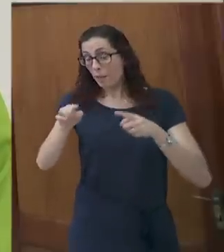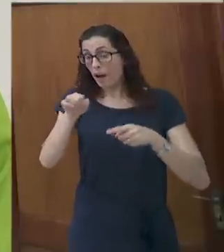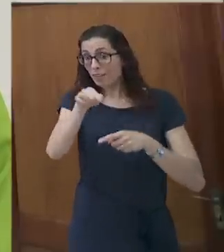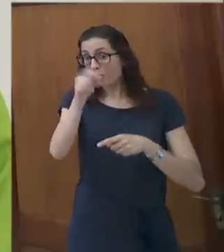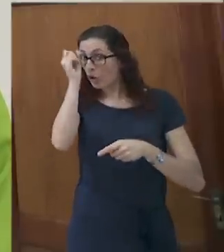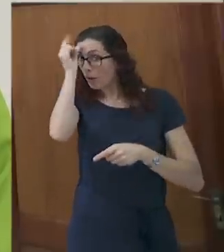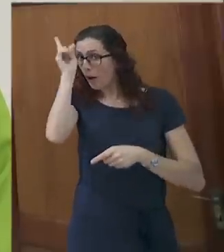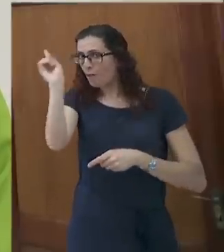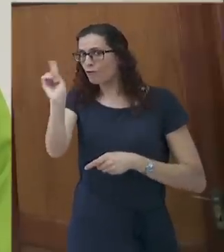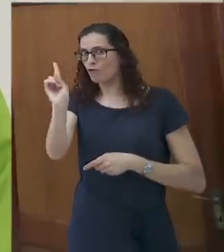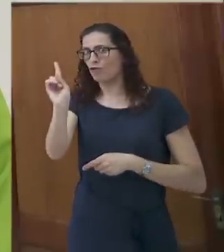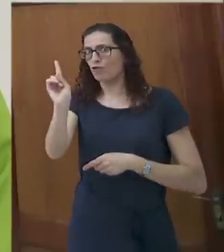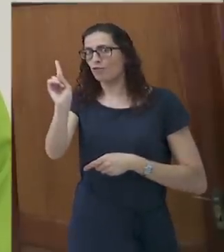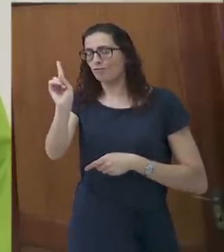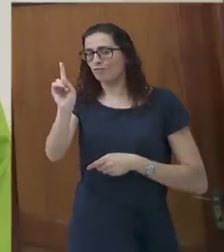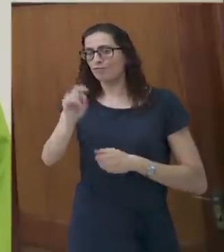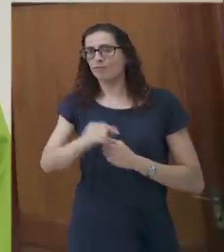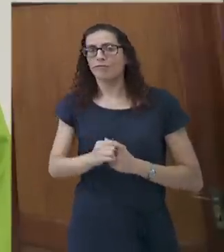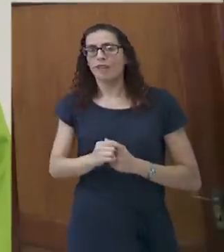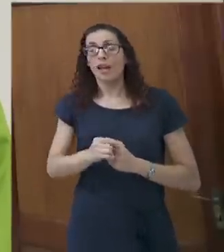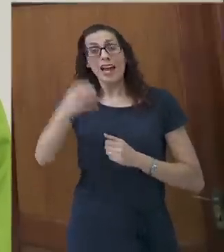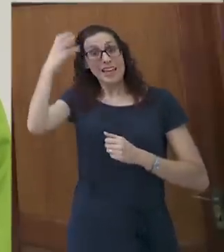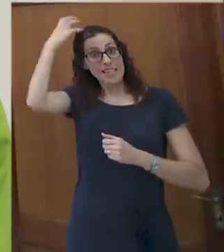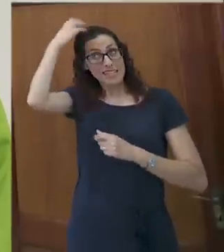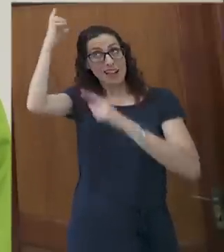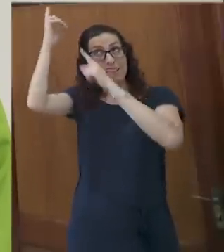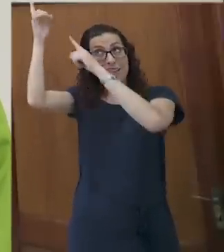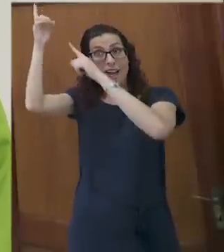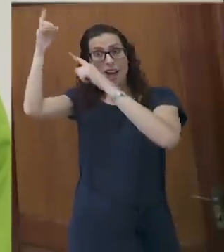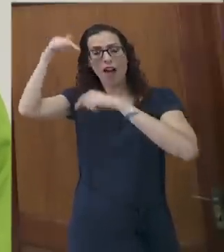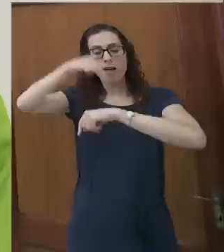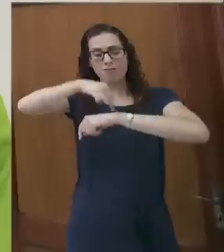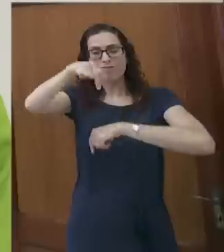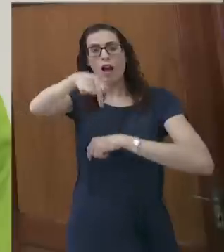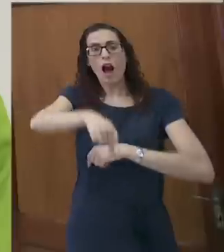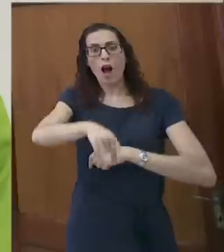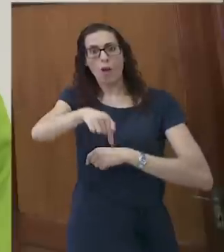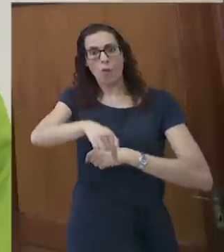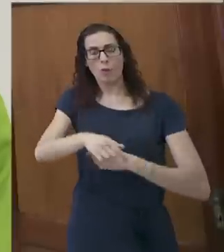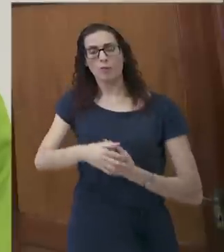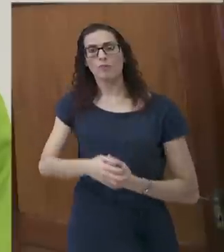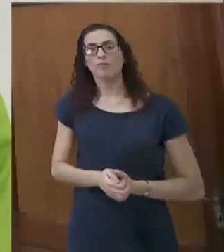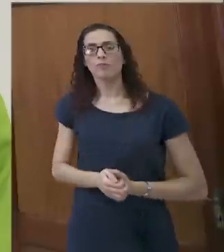kunu għafu dan. Is-saltna t'Alla waslet.